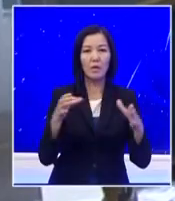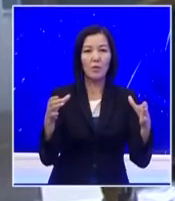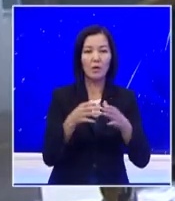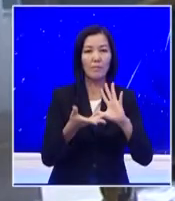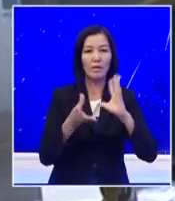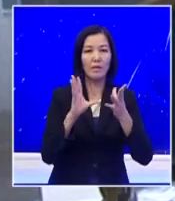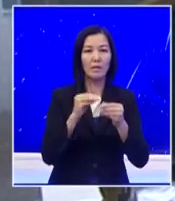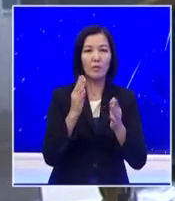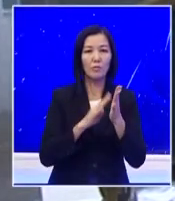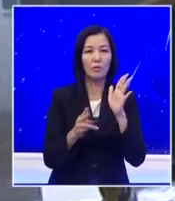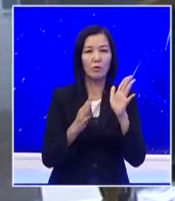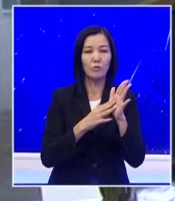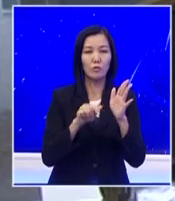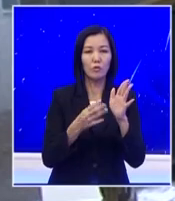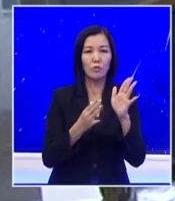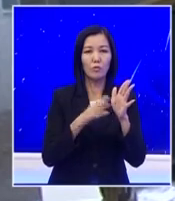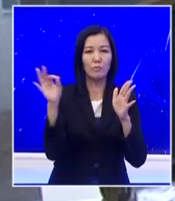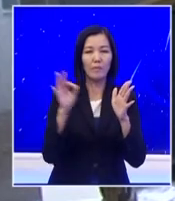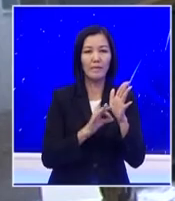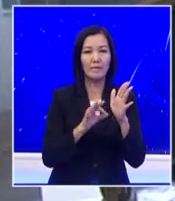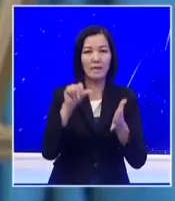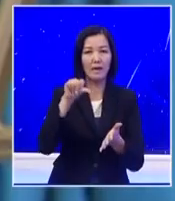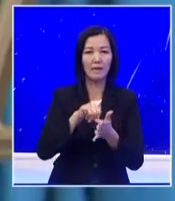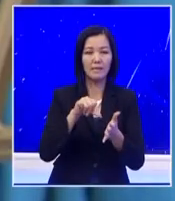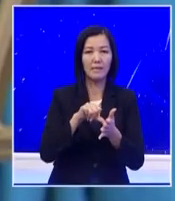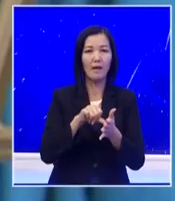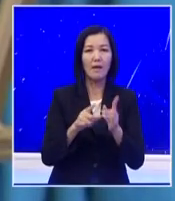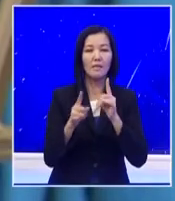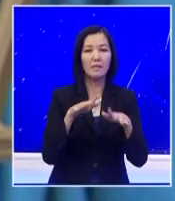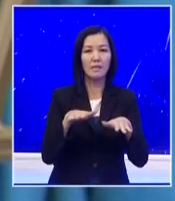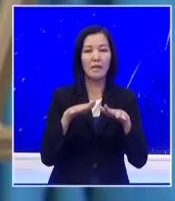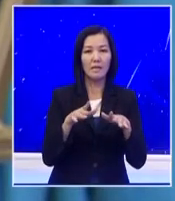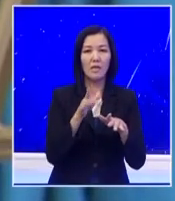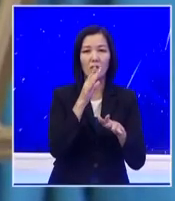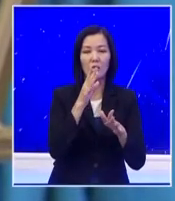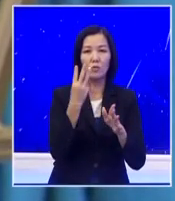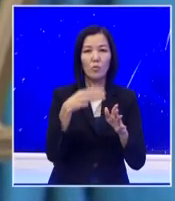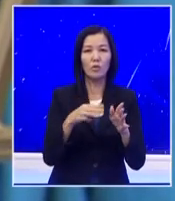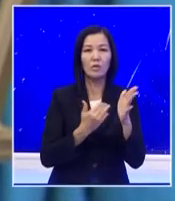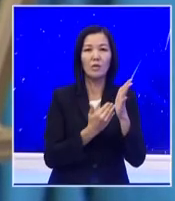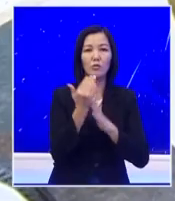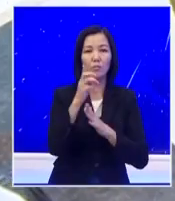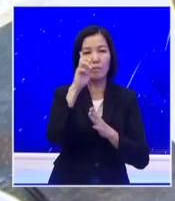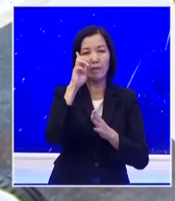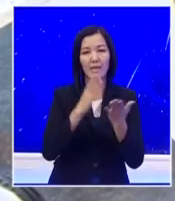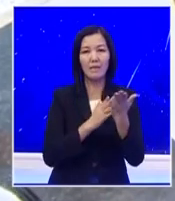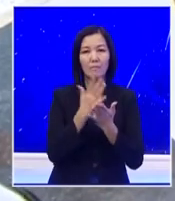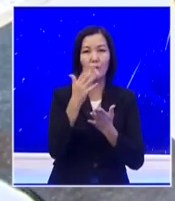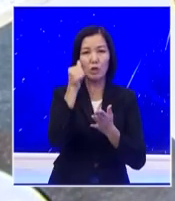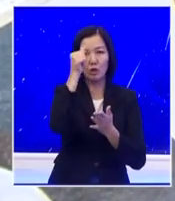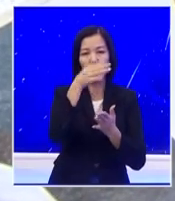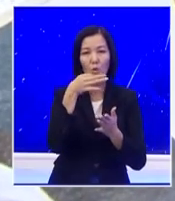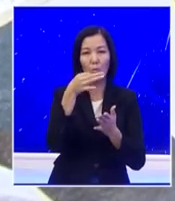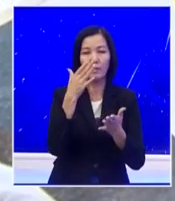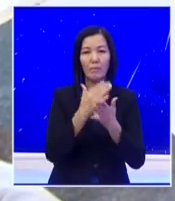сайлаушылардың 93,9% науқанға қатысты. Сенатқа жасы 30-дан асқан, мемлекеттік қызметте 5 жыл өтілі бар. Жоғары